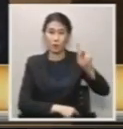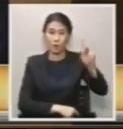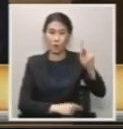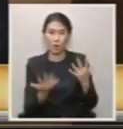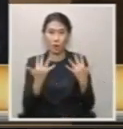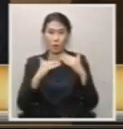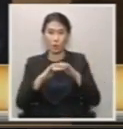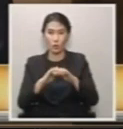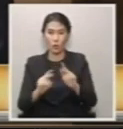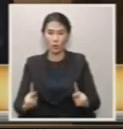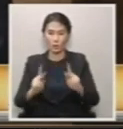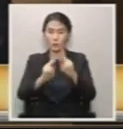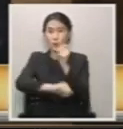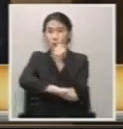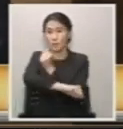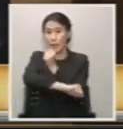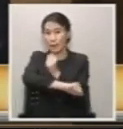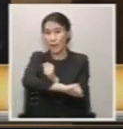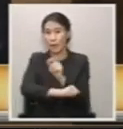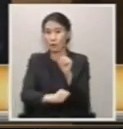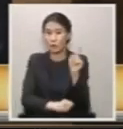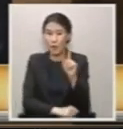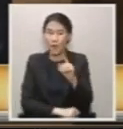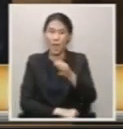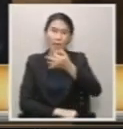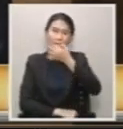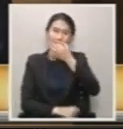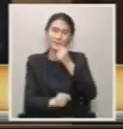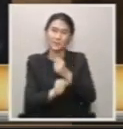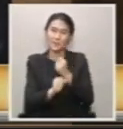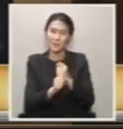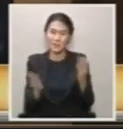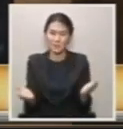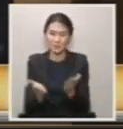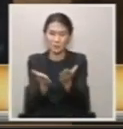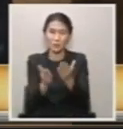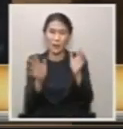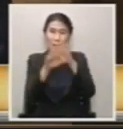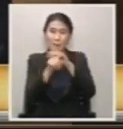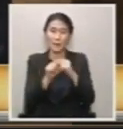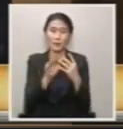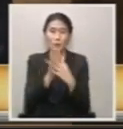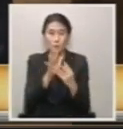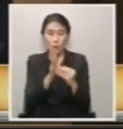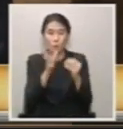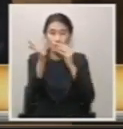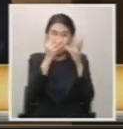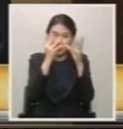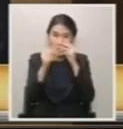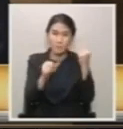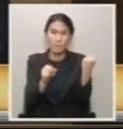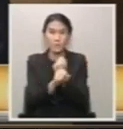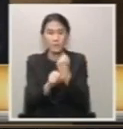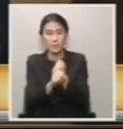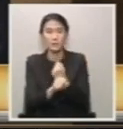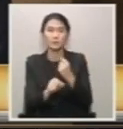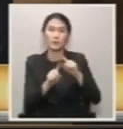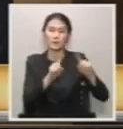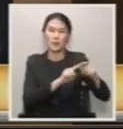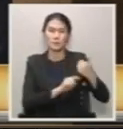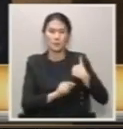าการกับกระทรวงแรงงานในเรื่องของการพัฒนาอาชีพทักษะและก็จัดหางานส่วนกระทรวงดิ